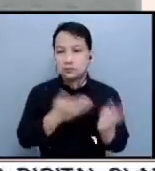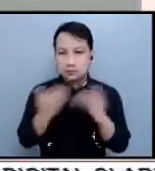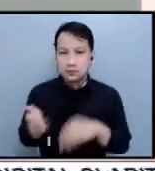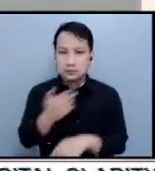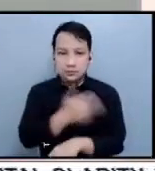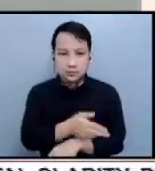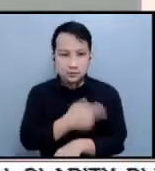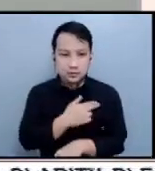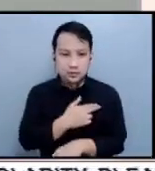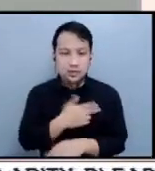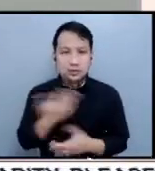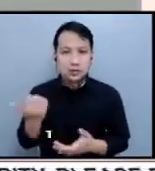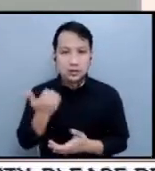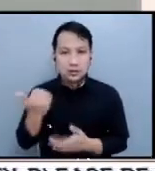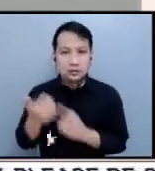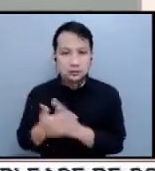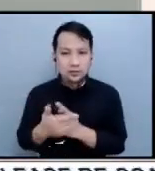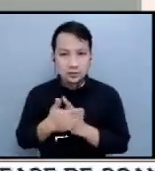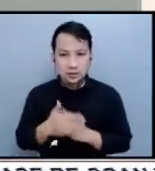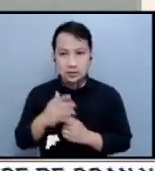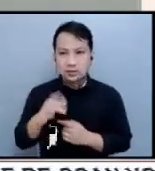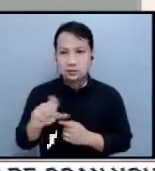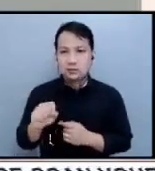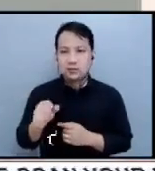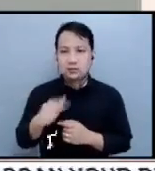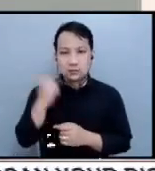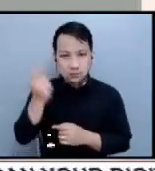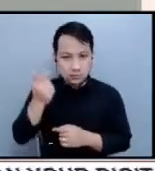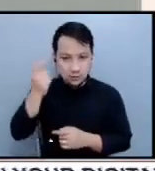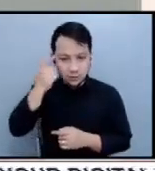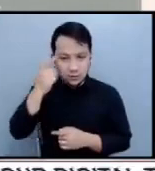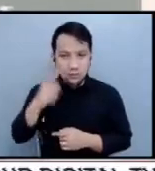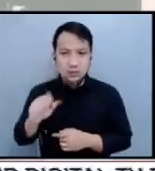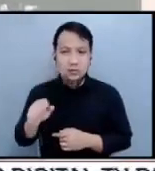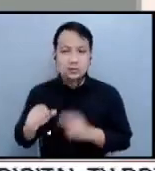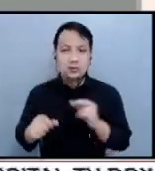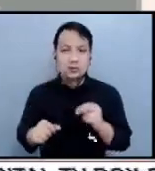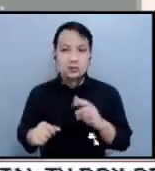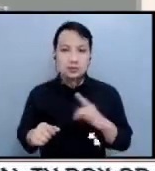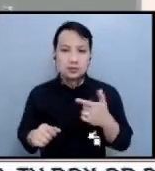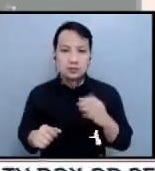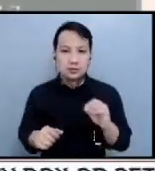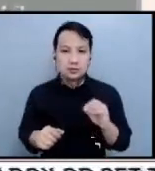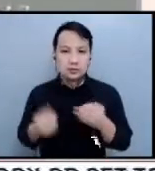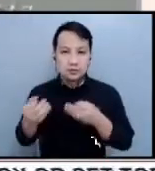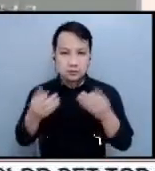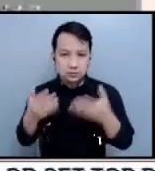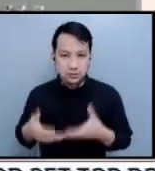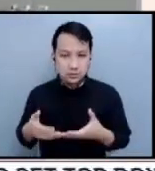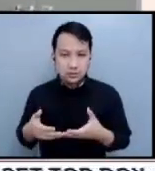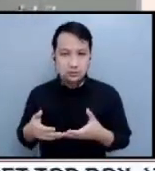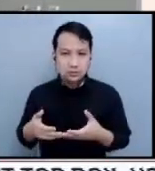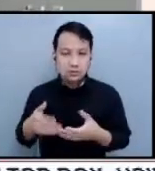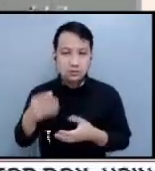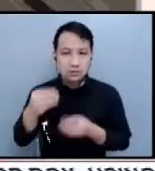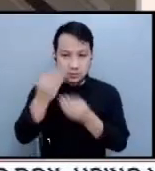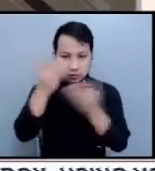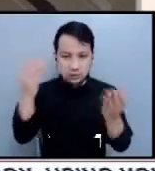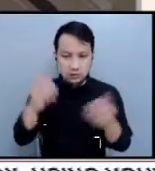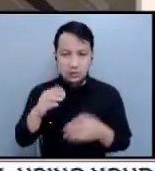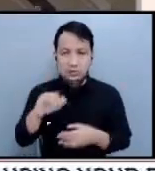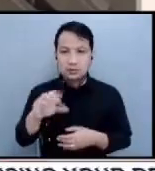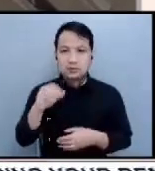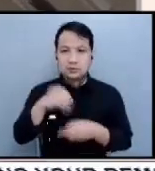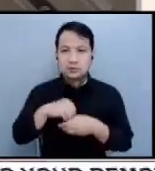in isolation facilities, whether it's a Hong Kong government facility or an NGO facility. ay nandun na sila sa they're now